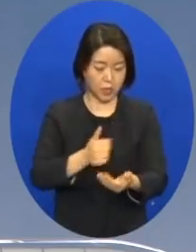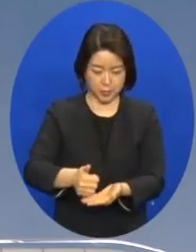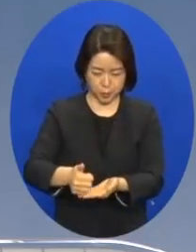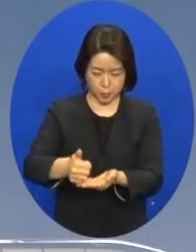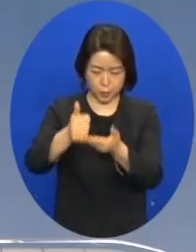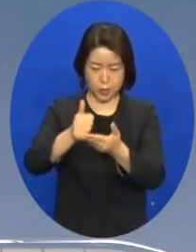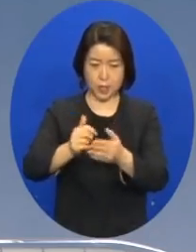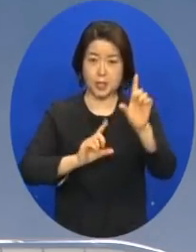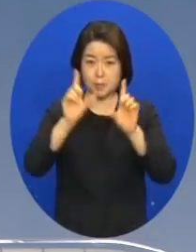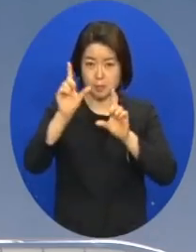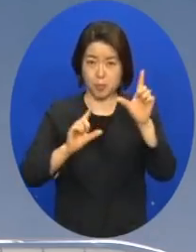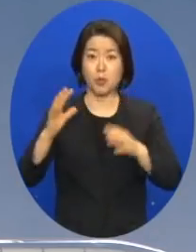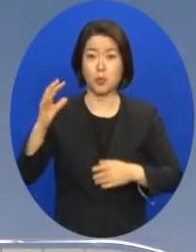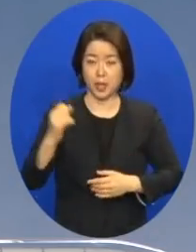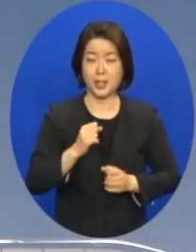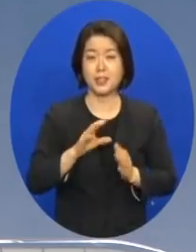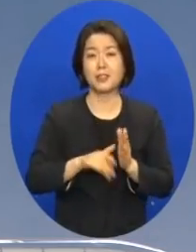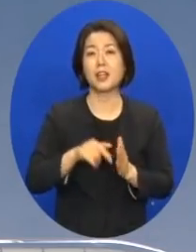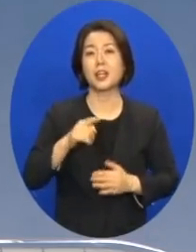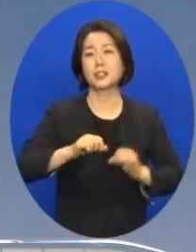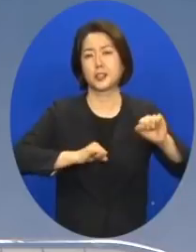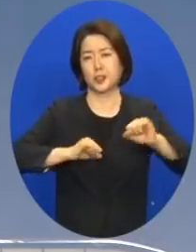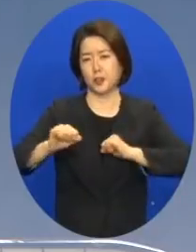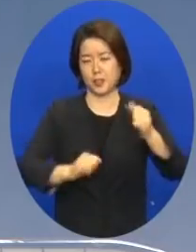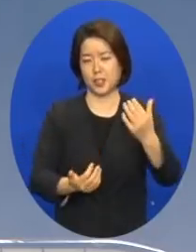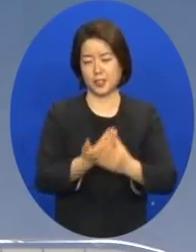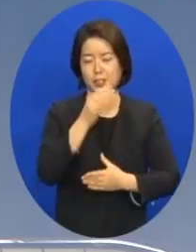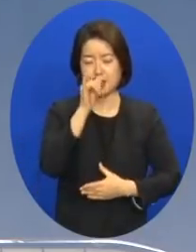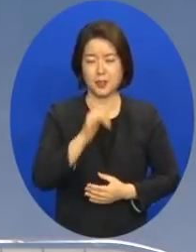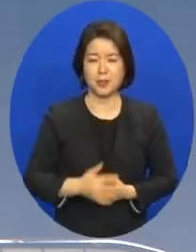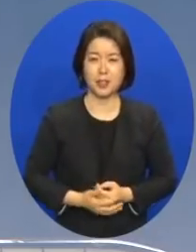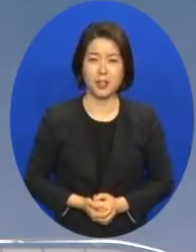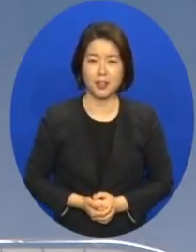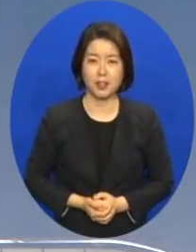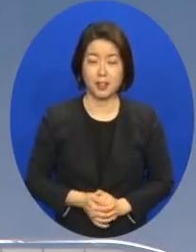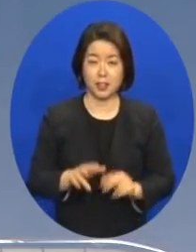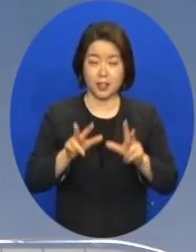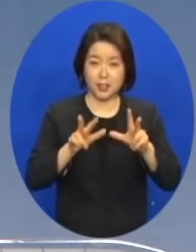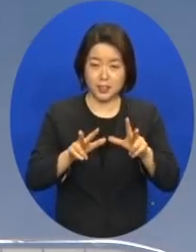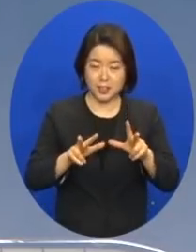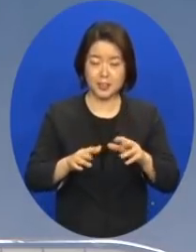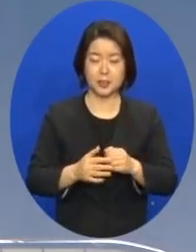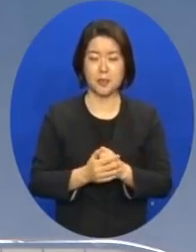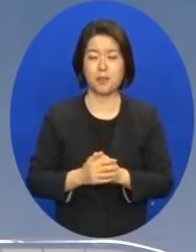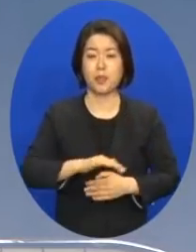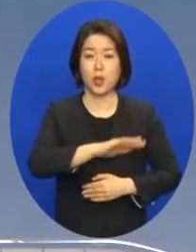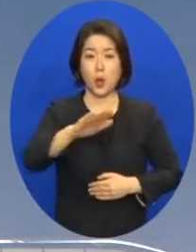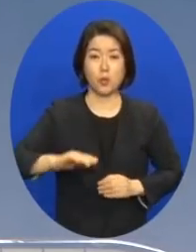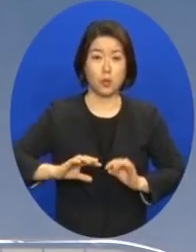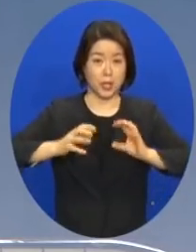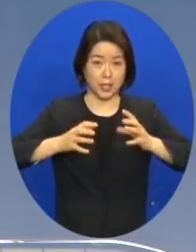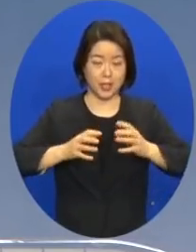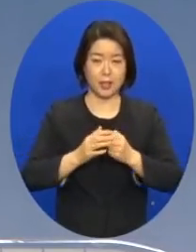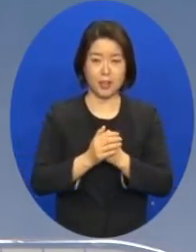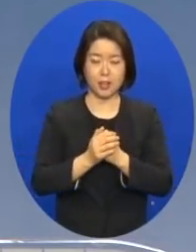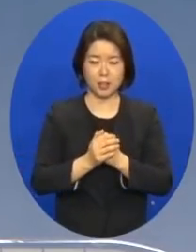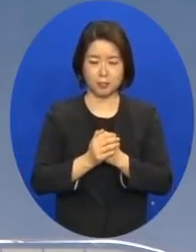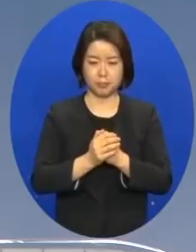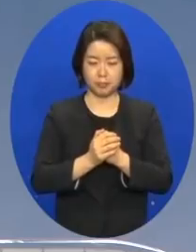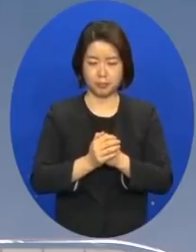때 그 역사가 일어나는 거예요. 지금 현재 우리나라가